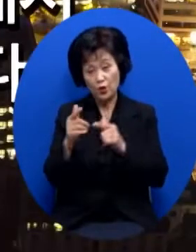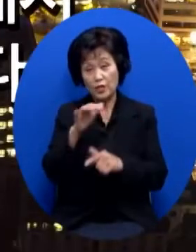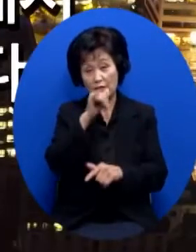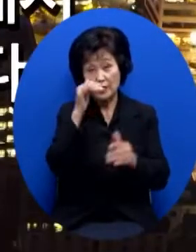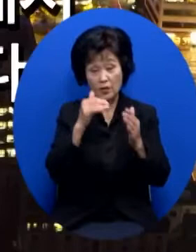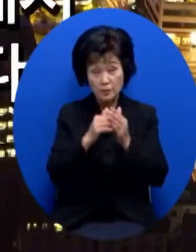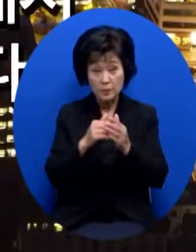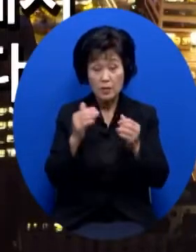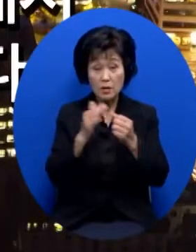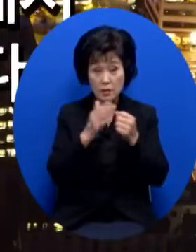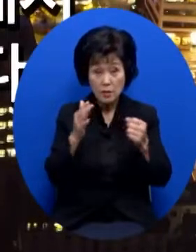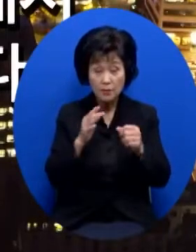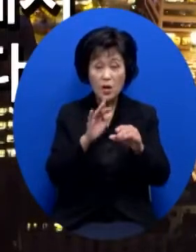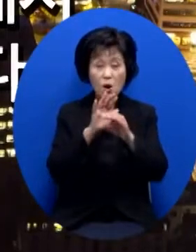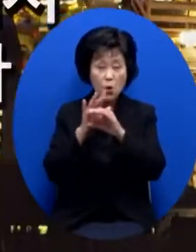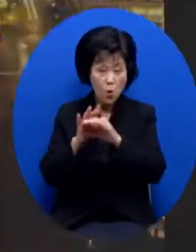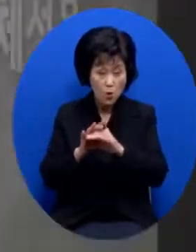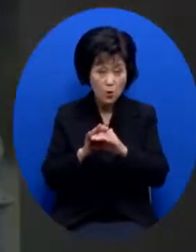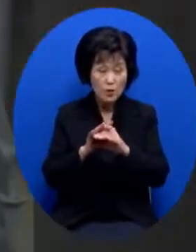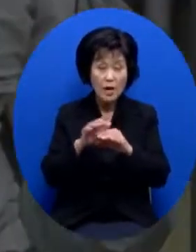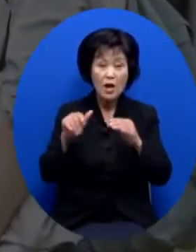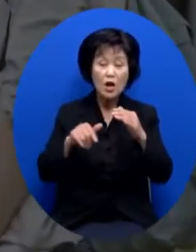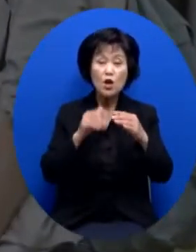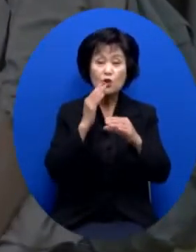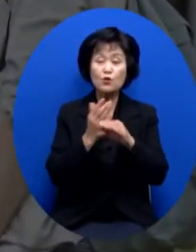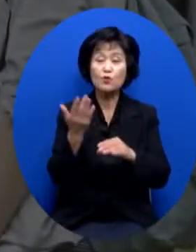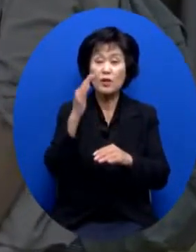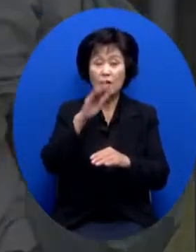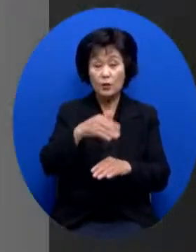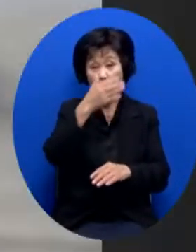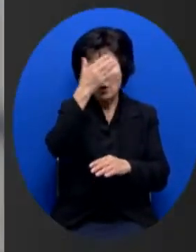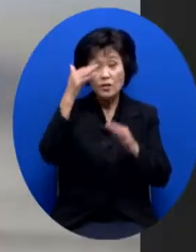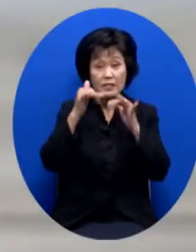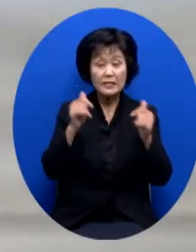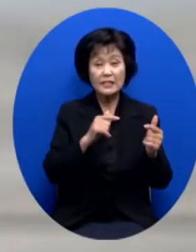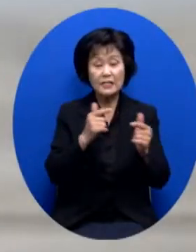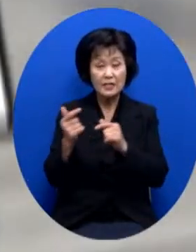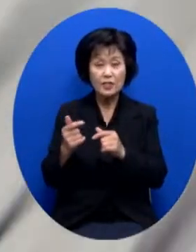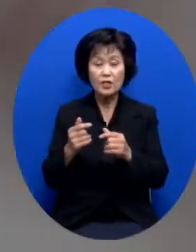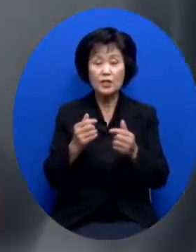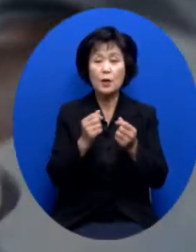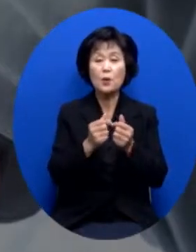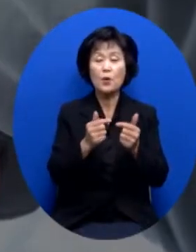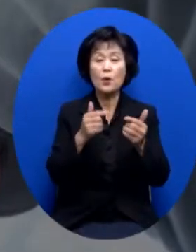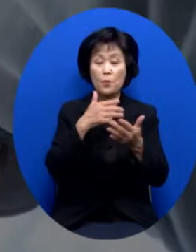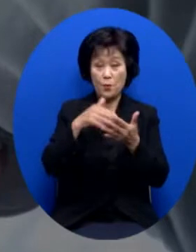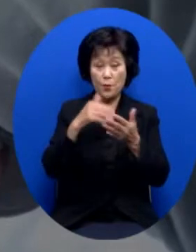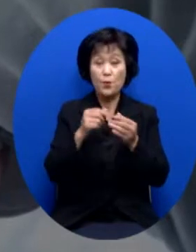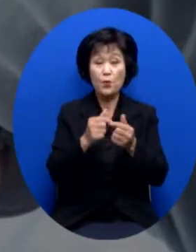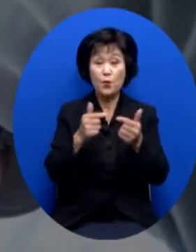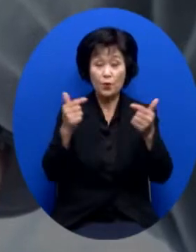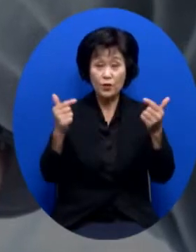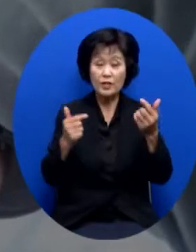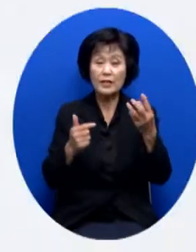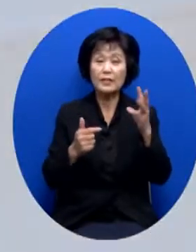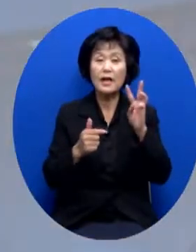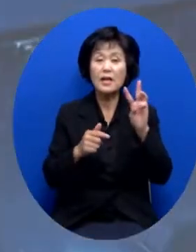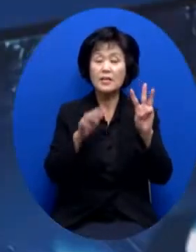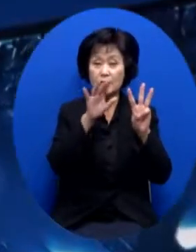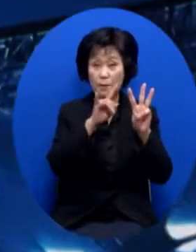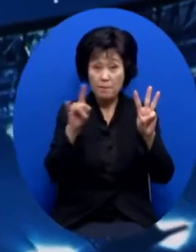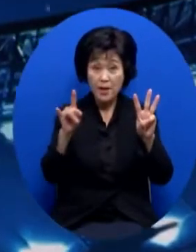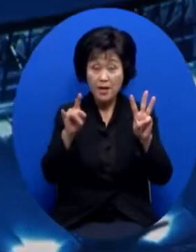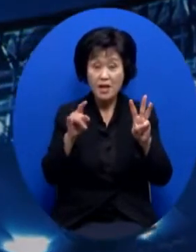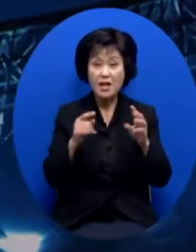코로나 팬데믹에도 지난 3년간 성일교회 청년부는 3배 이상 부흥했고 이 같은 경험을 지역